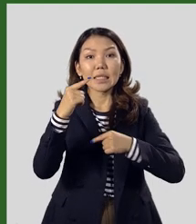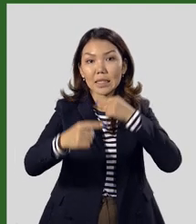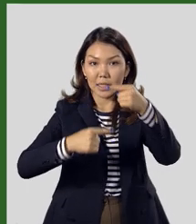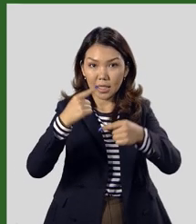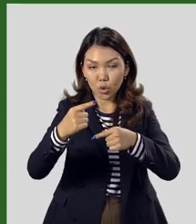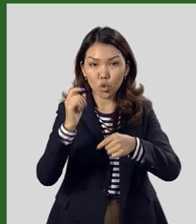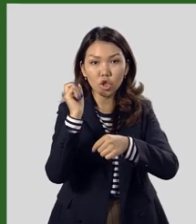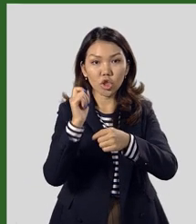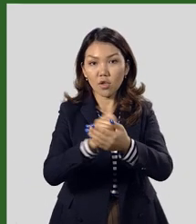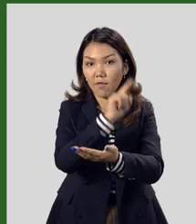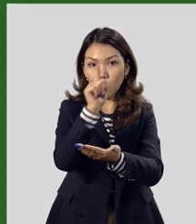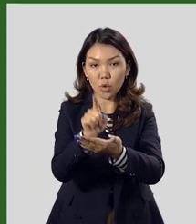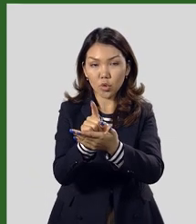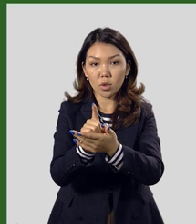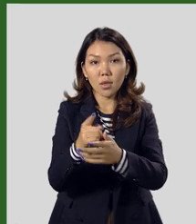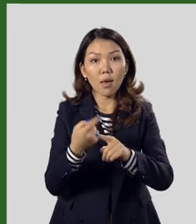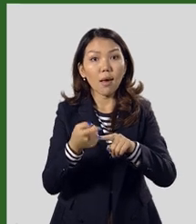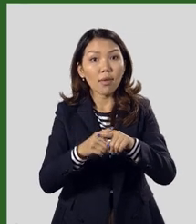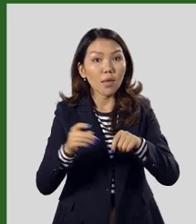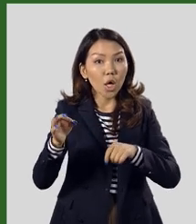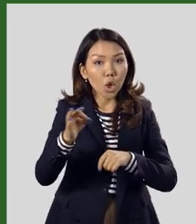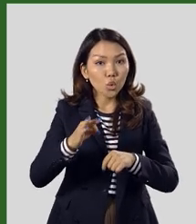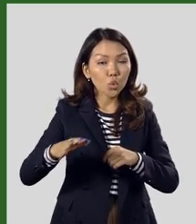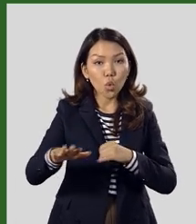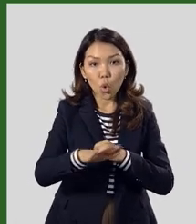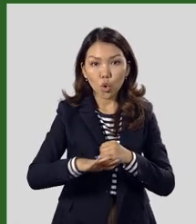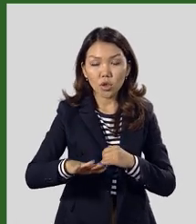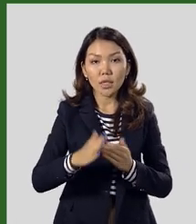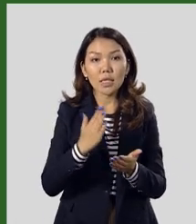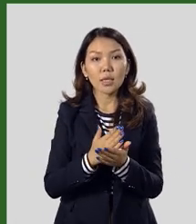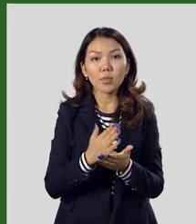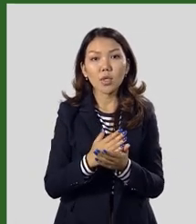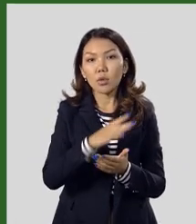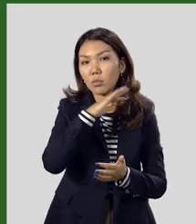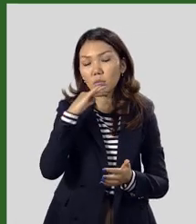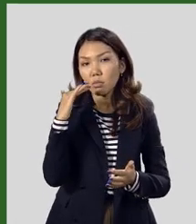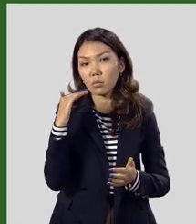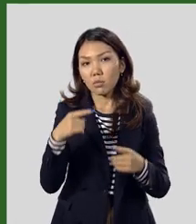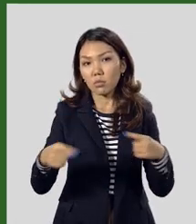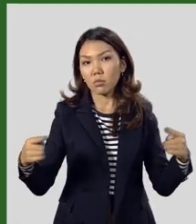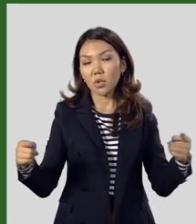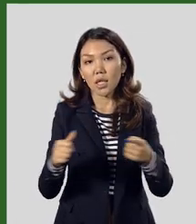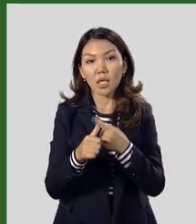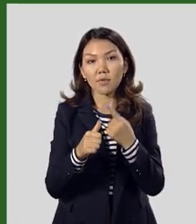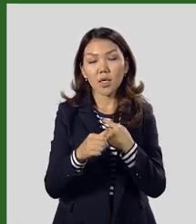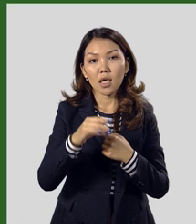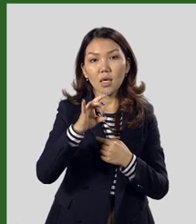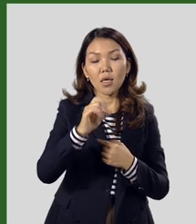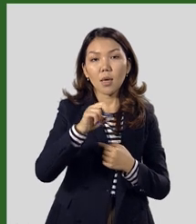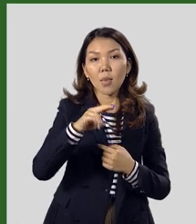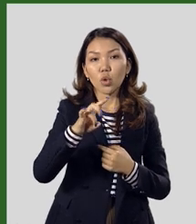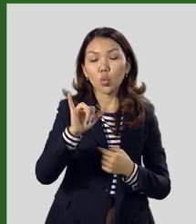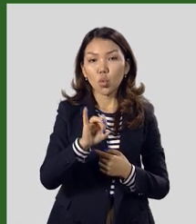Следующий вопрос. Этот остров имеет несколько названий: Рапа-Нуи,